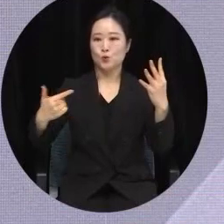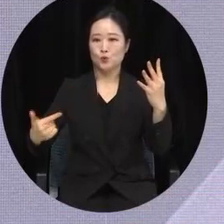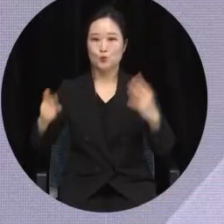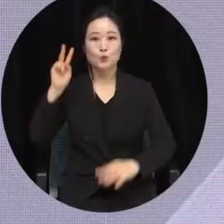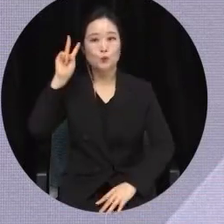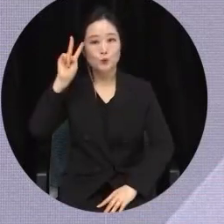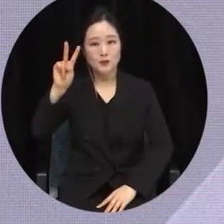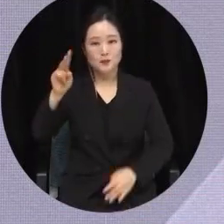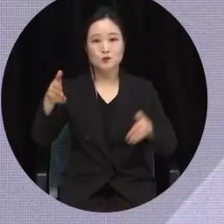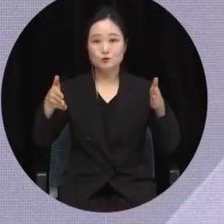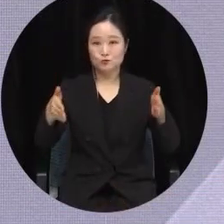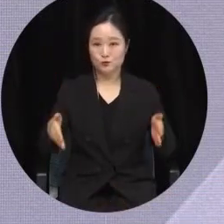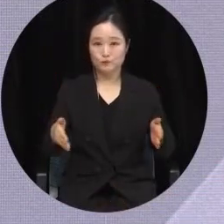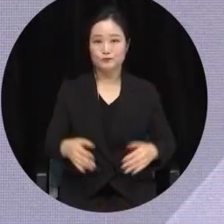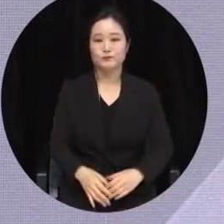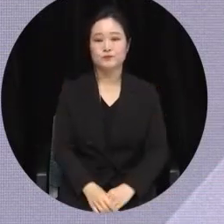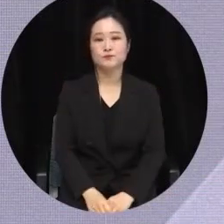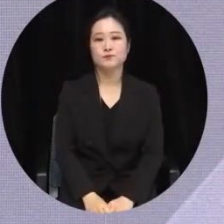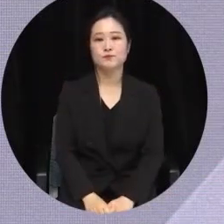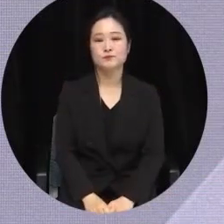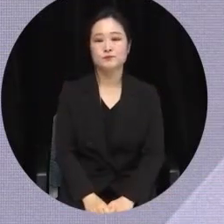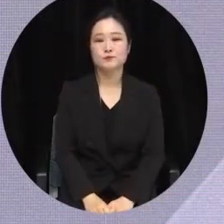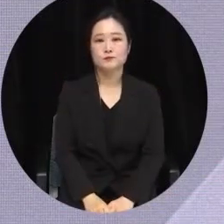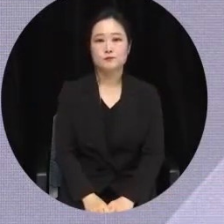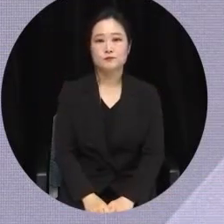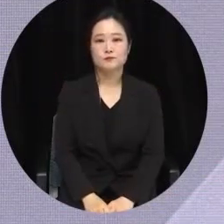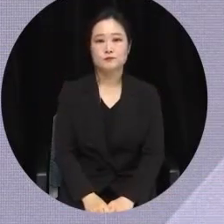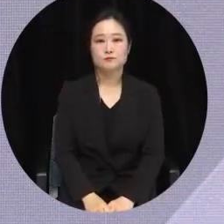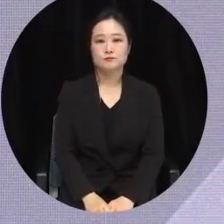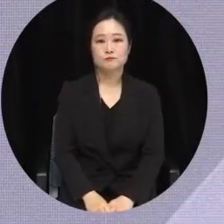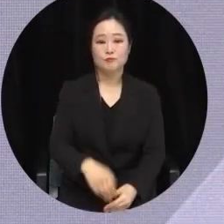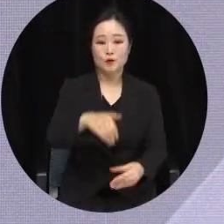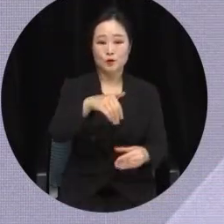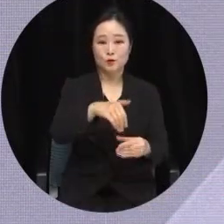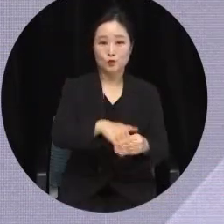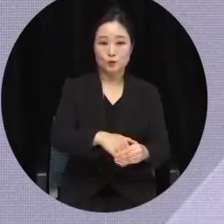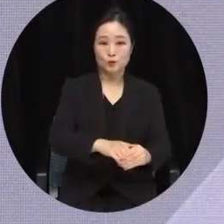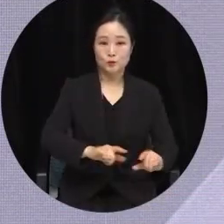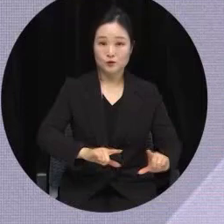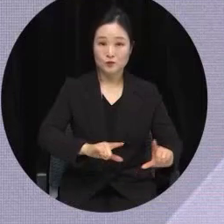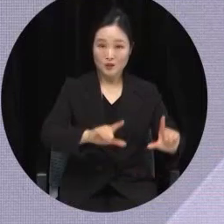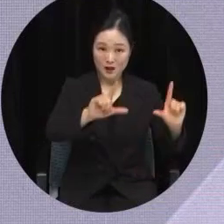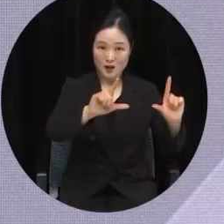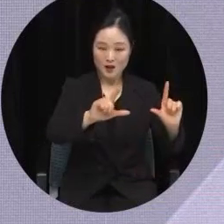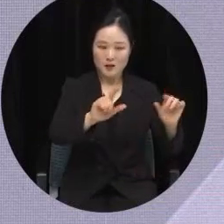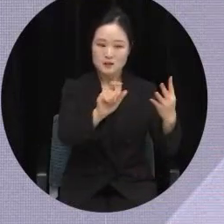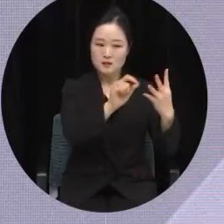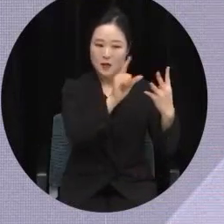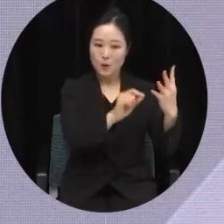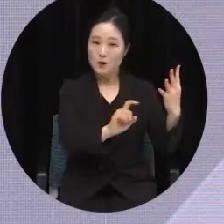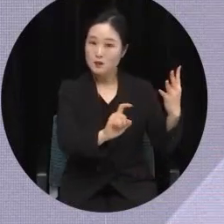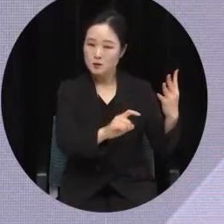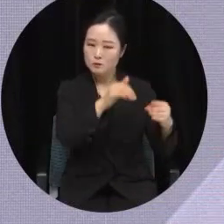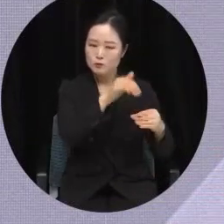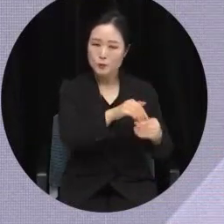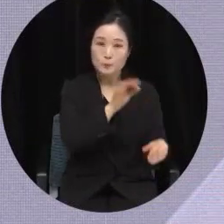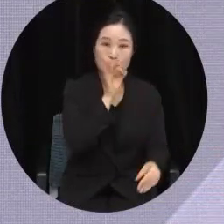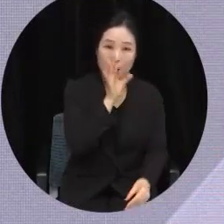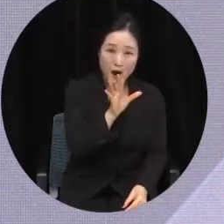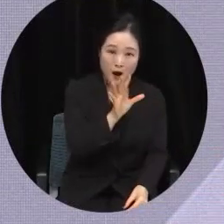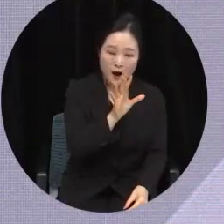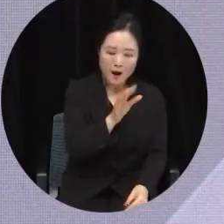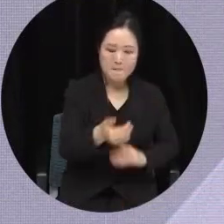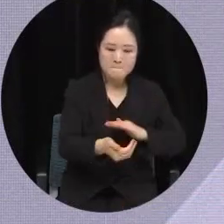걸쳐 진행됩니다. 투표일에 투표할 수 없는 유권자는 누구나 사전 신고